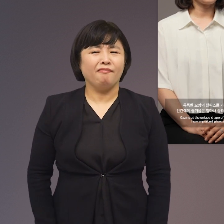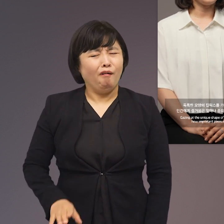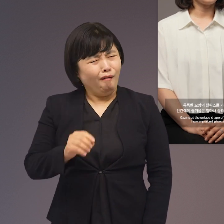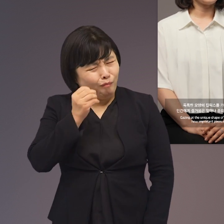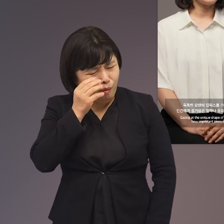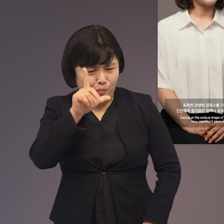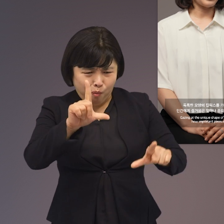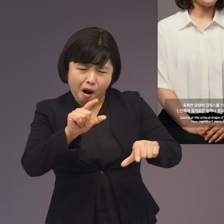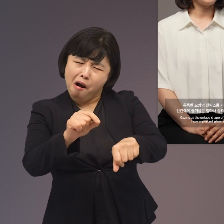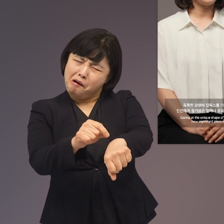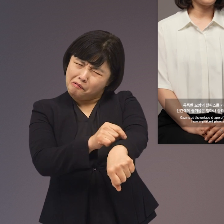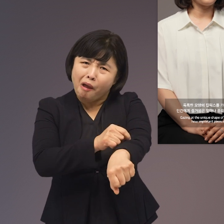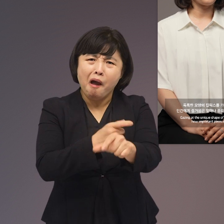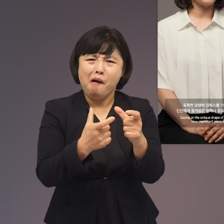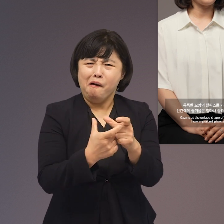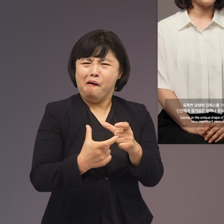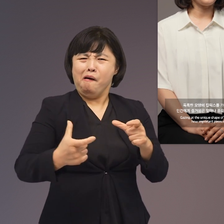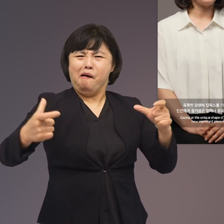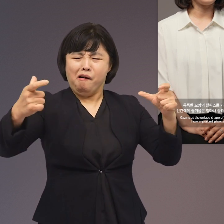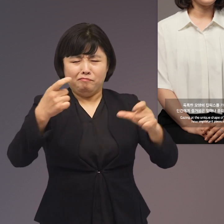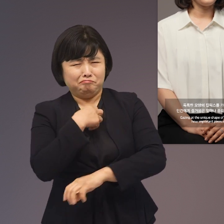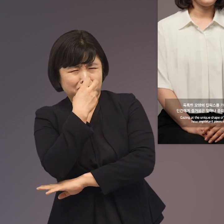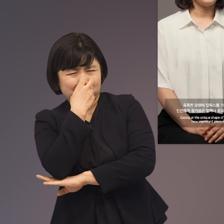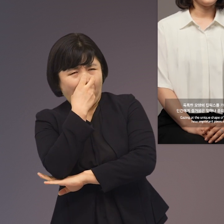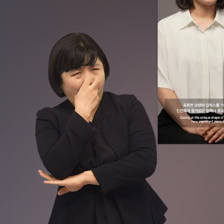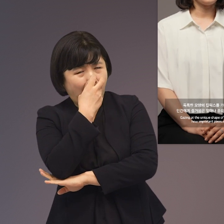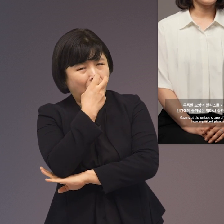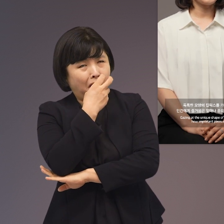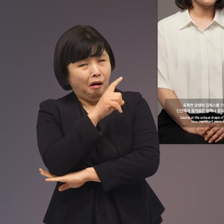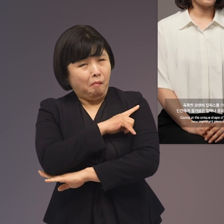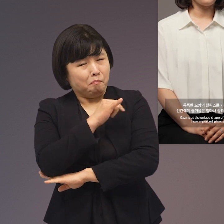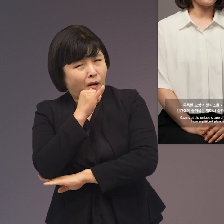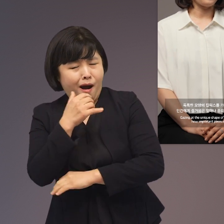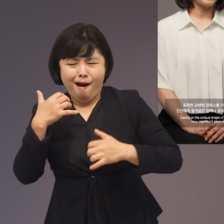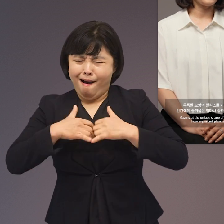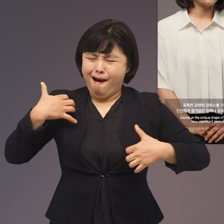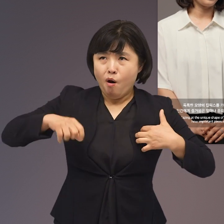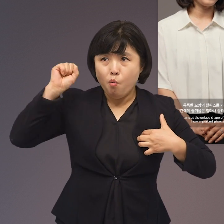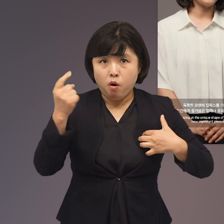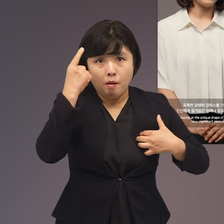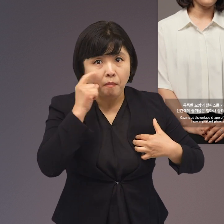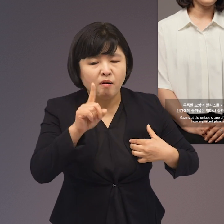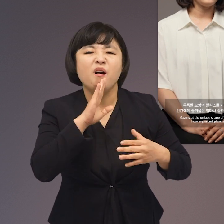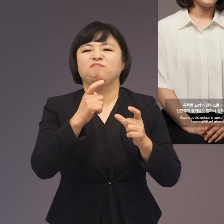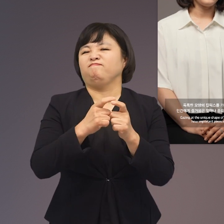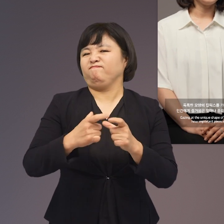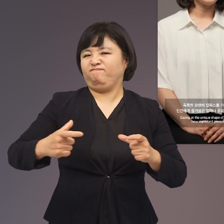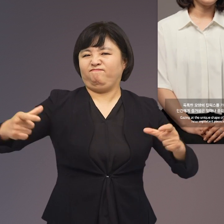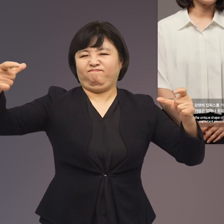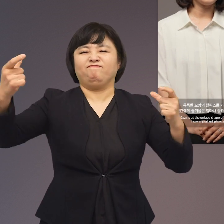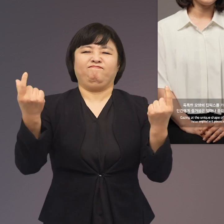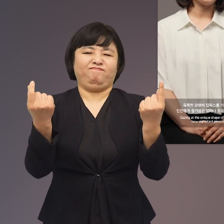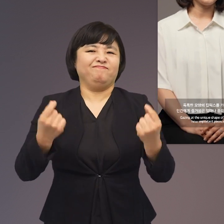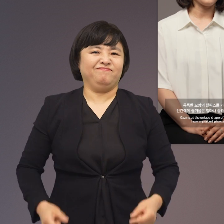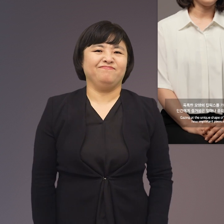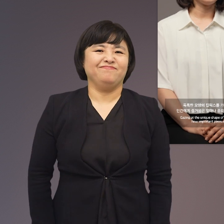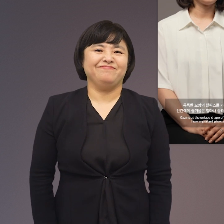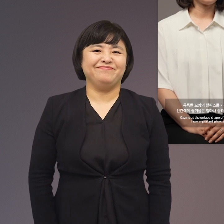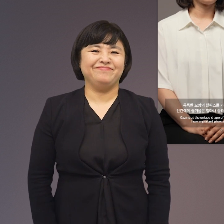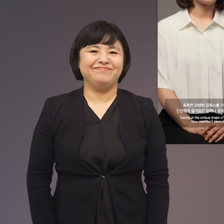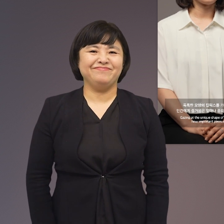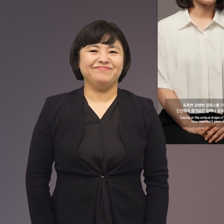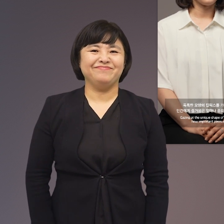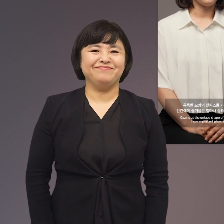독특한 모양의 킬릭스를 가만히 들여다보고 있노라면 인간에게 즐거움은 얼마나 중요한가 하는 생각을 하게